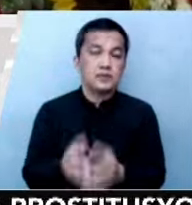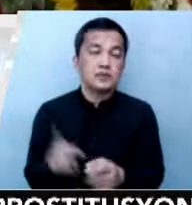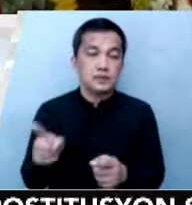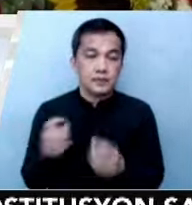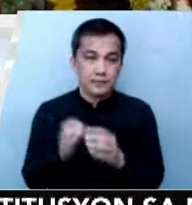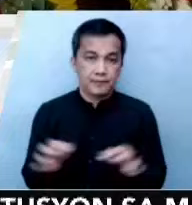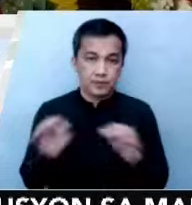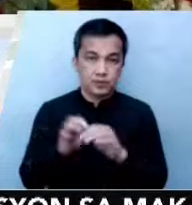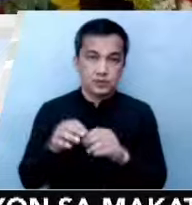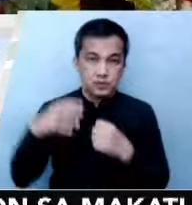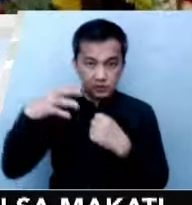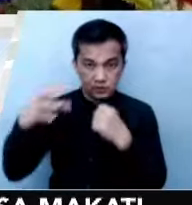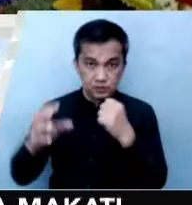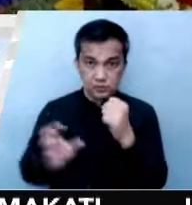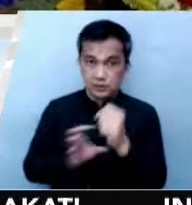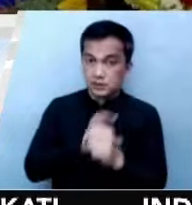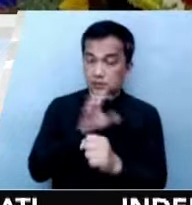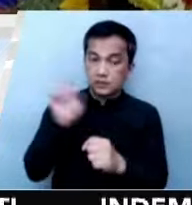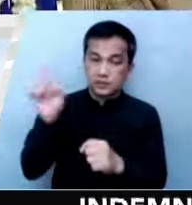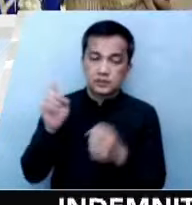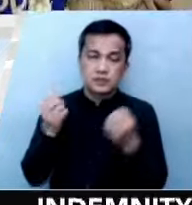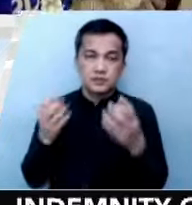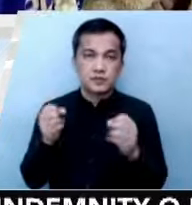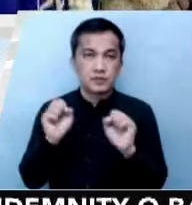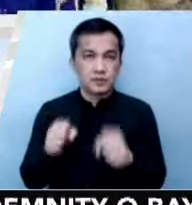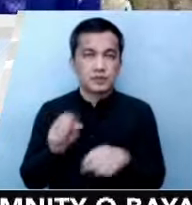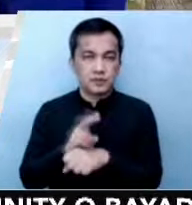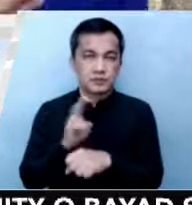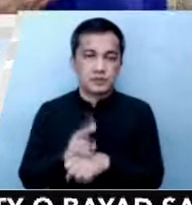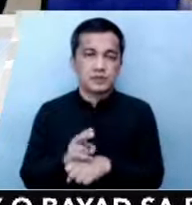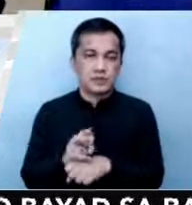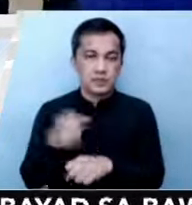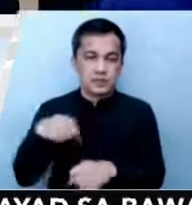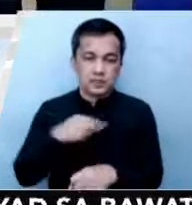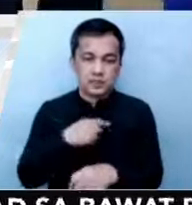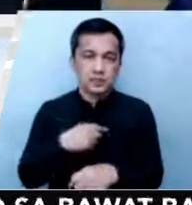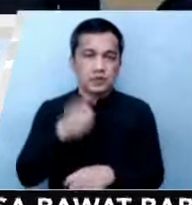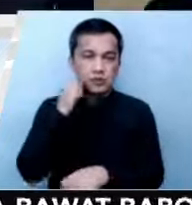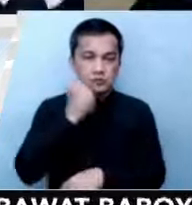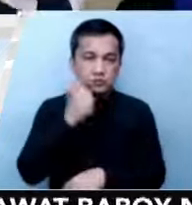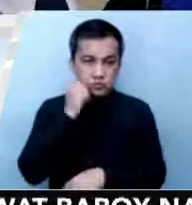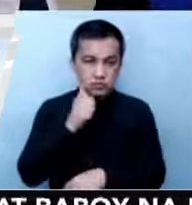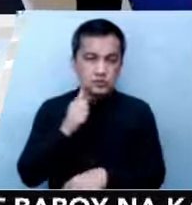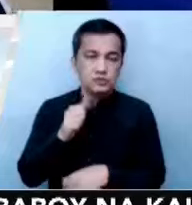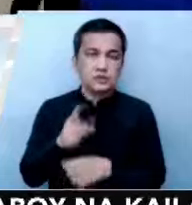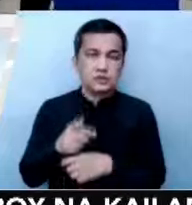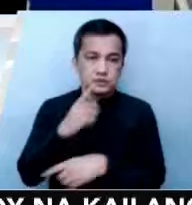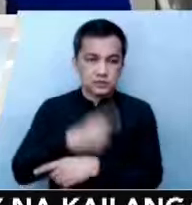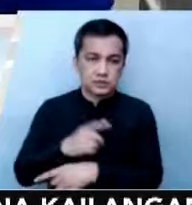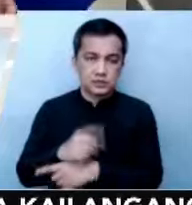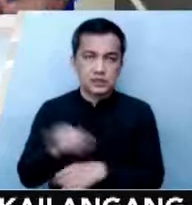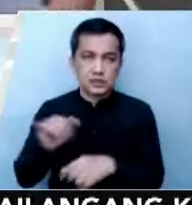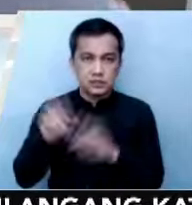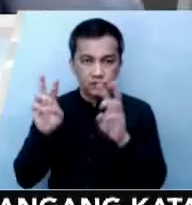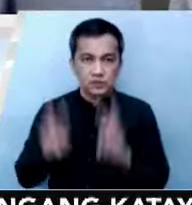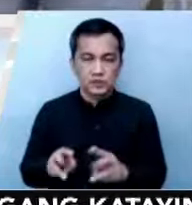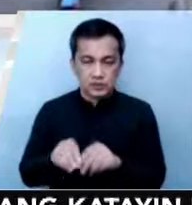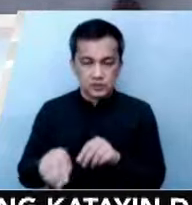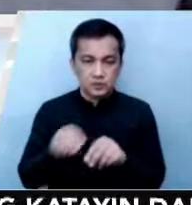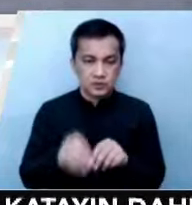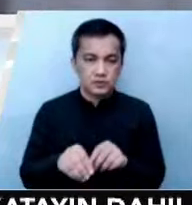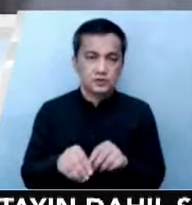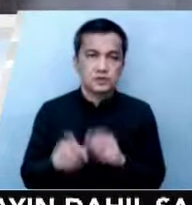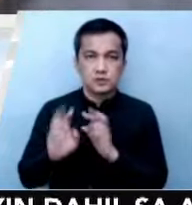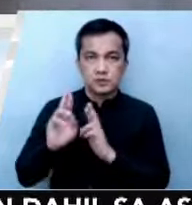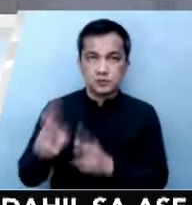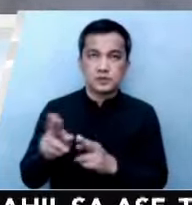satellite image na ito, lalo't napakaraming pwedeng paggamitan nito sa ating pang-araw-araw. Gaya ng pag-forecast ng panahon, agrikultura, pati sa pag-responde sa mga